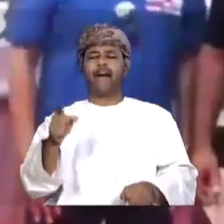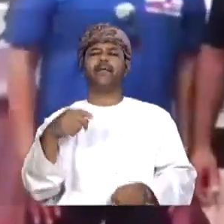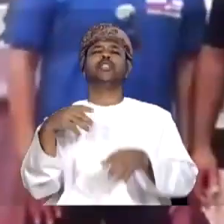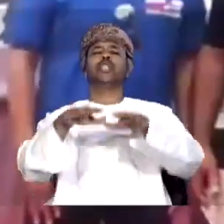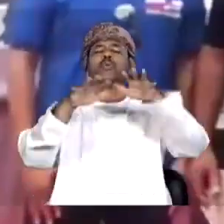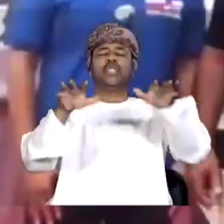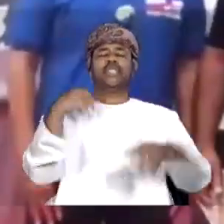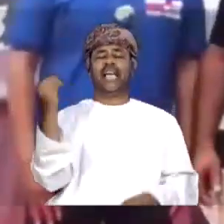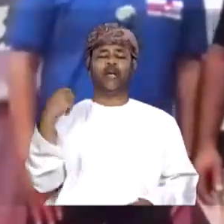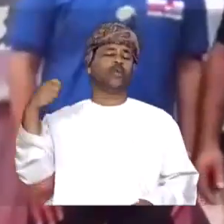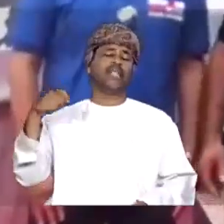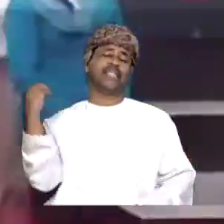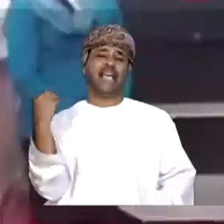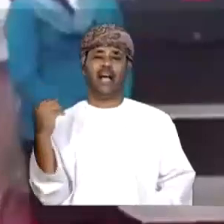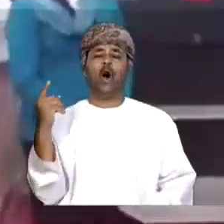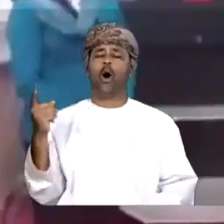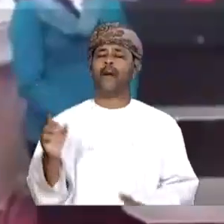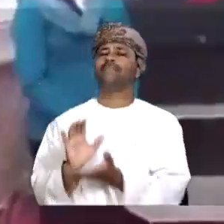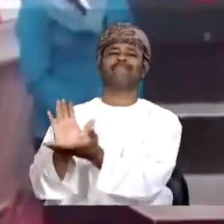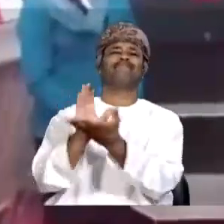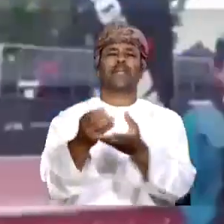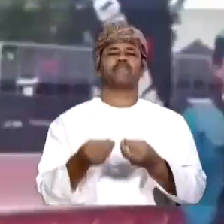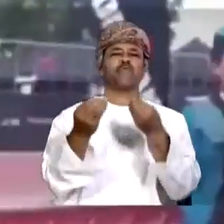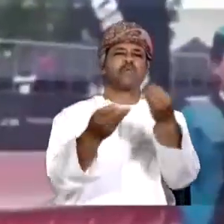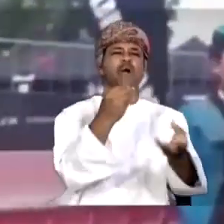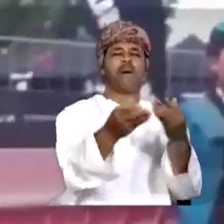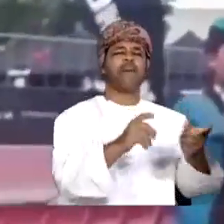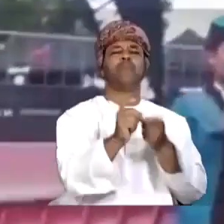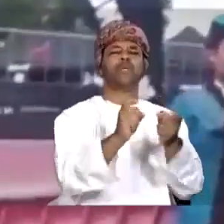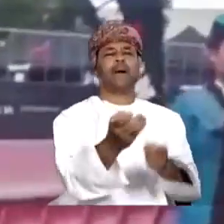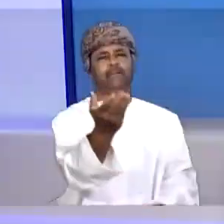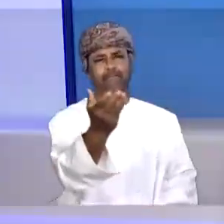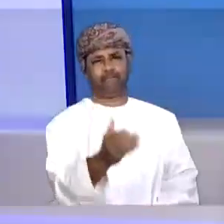السياحي بوزارة السياحة بتتويج الفائزين في المسابقة.